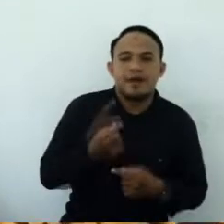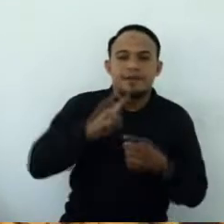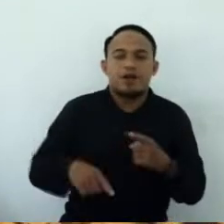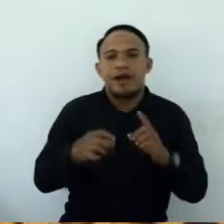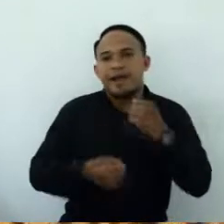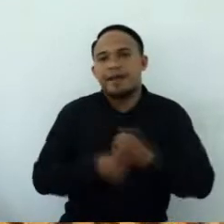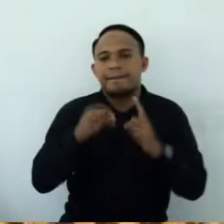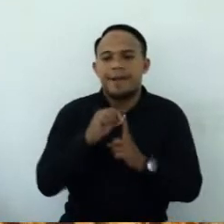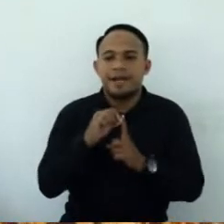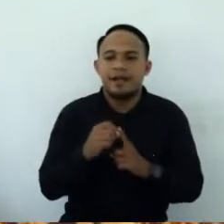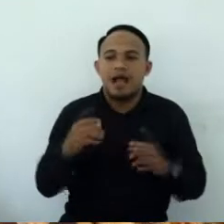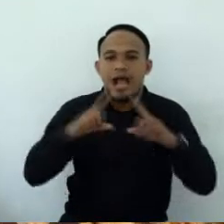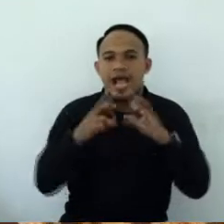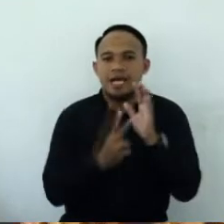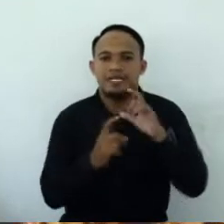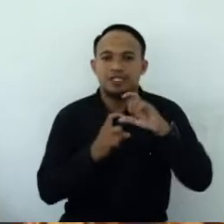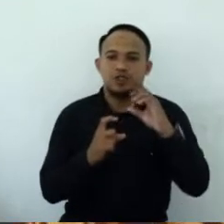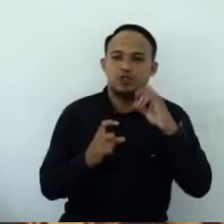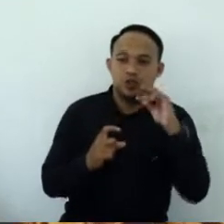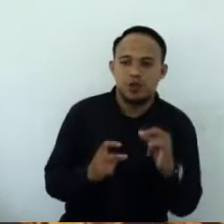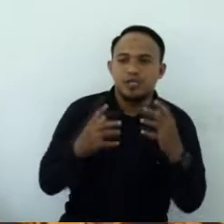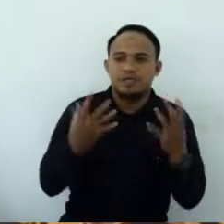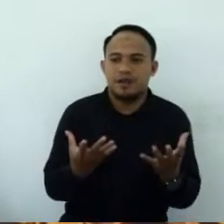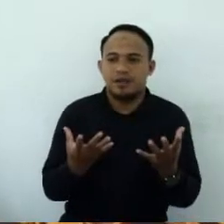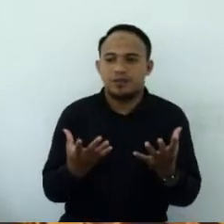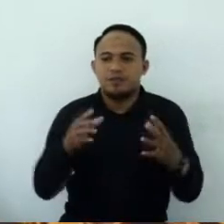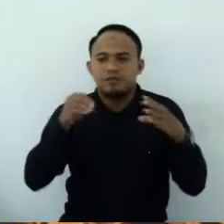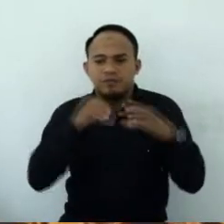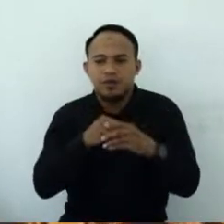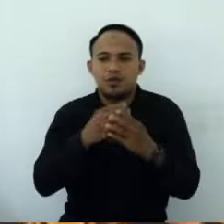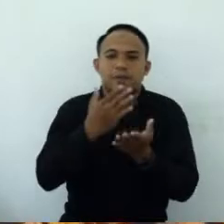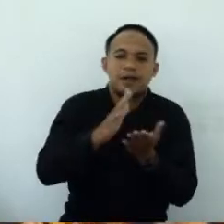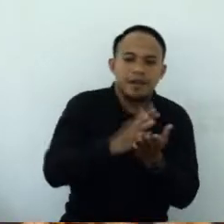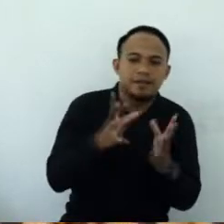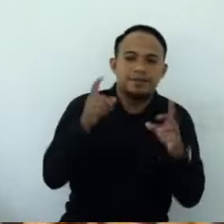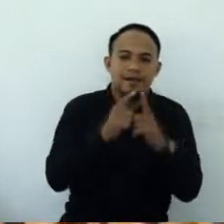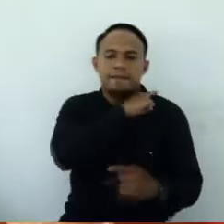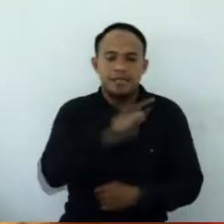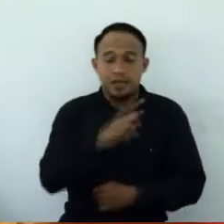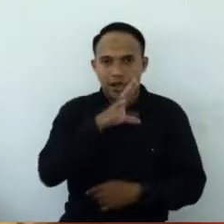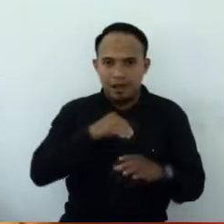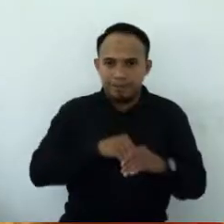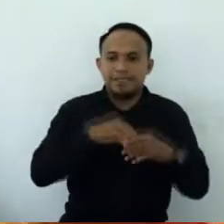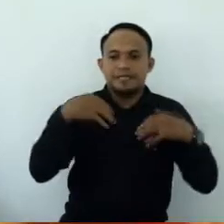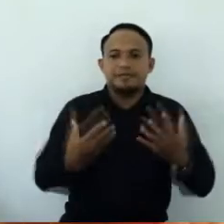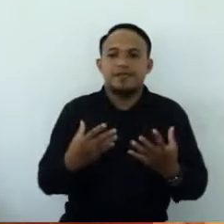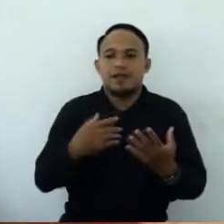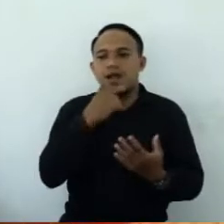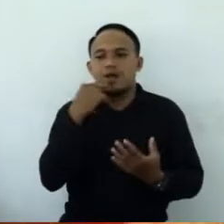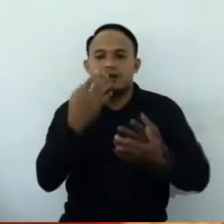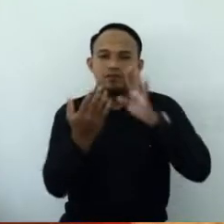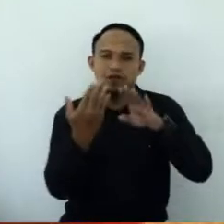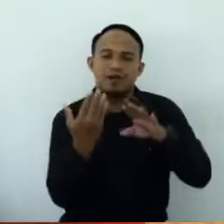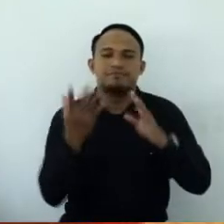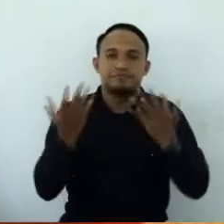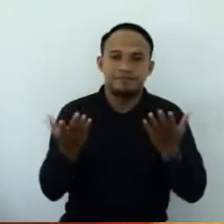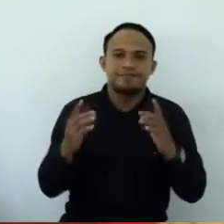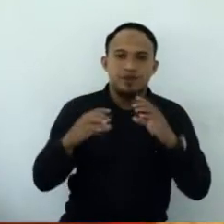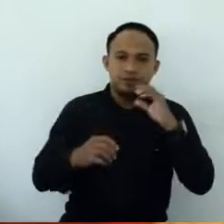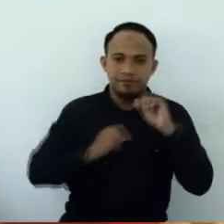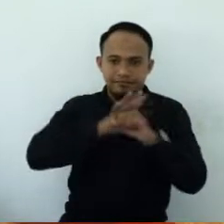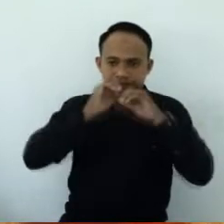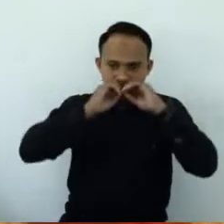dalam sambutannya pada kegiatan itu mengimbau GP Ansor untuk bersinergi dengan pemerintah dalam menanggulangi